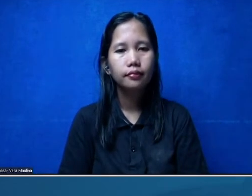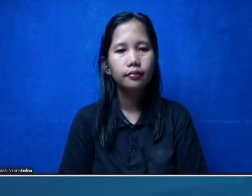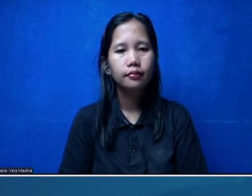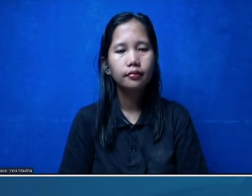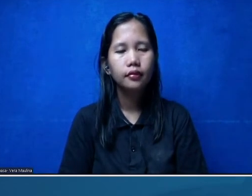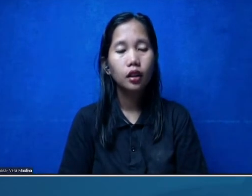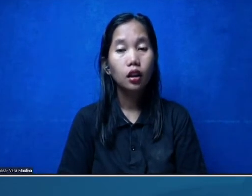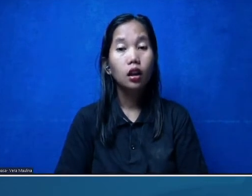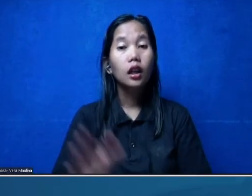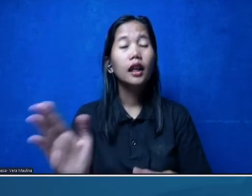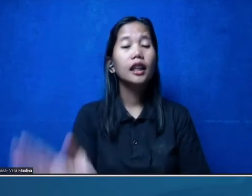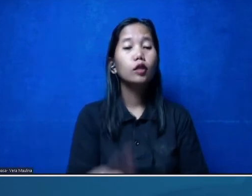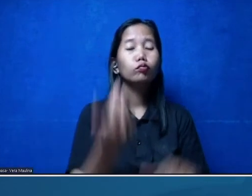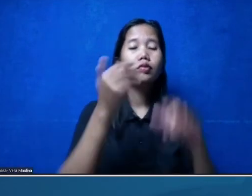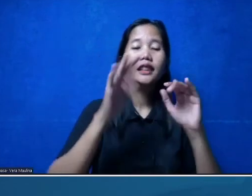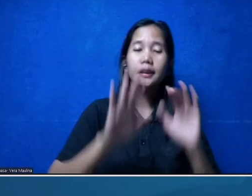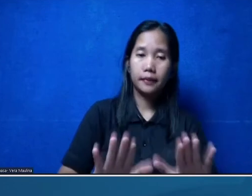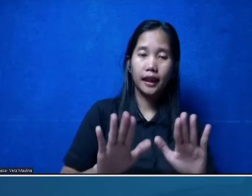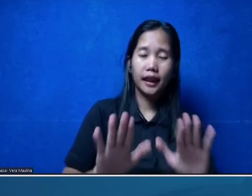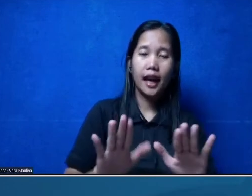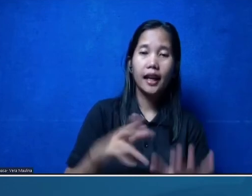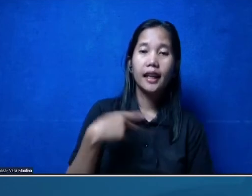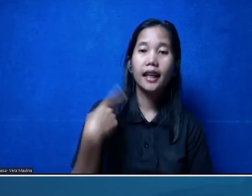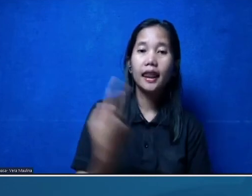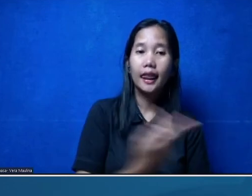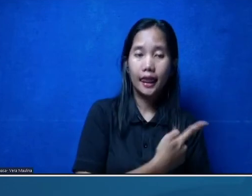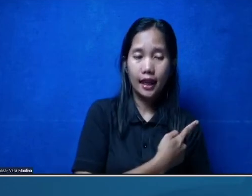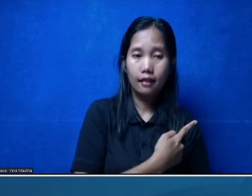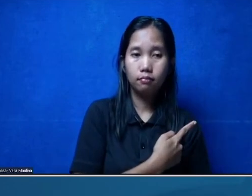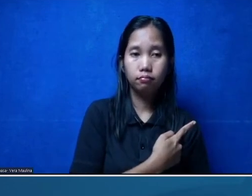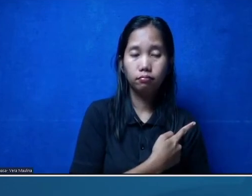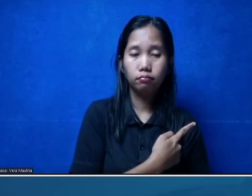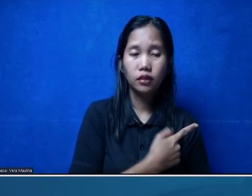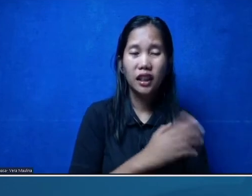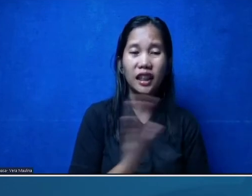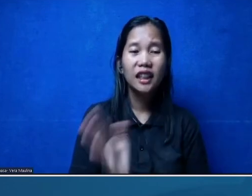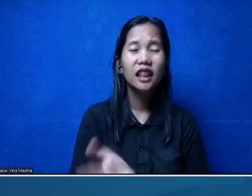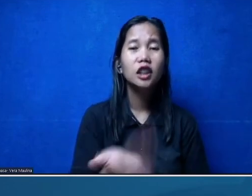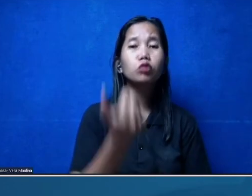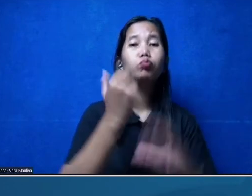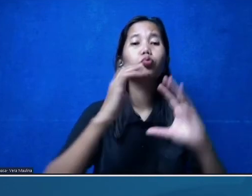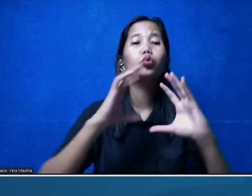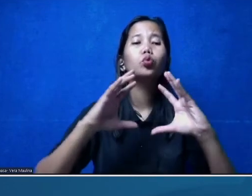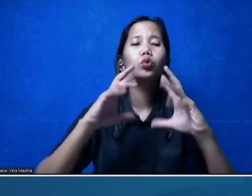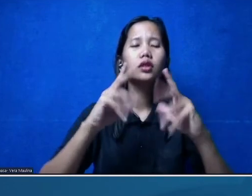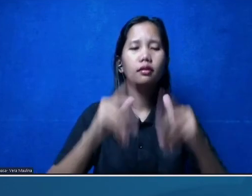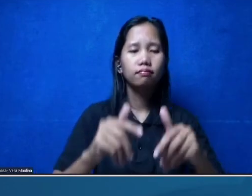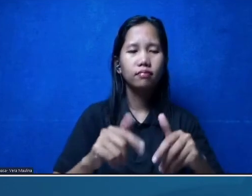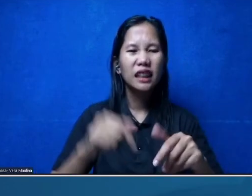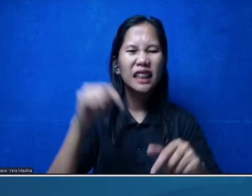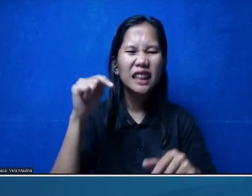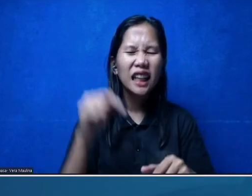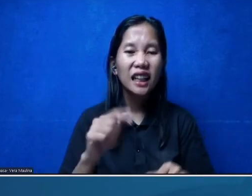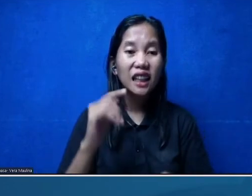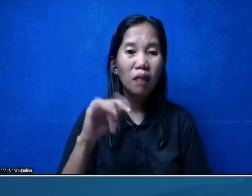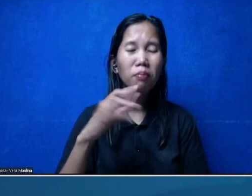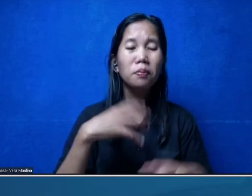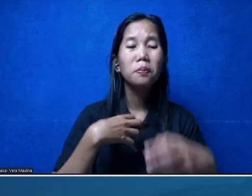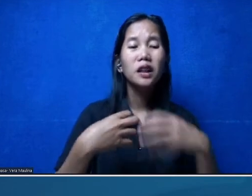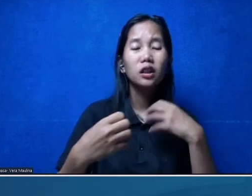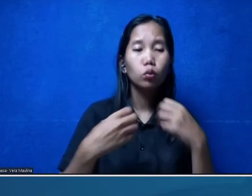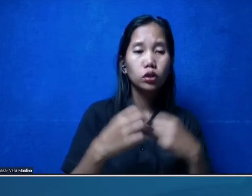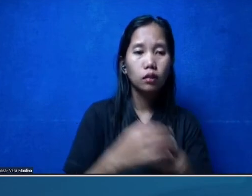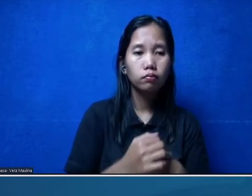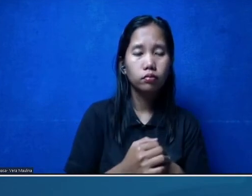ini dimana iblis masih berkeliaran kita tidak perlu takut 1 Petrus 5 mengatakan Asalkan kita